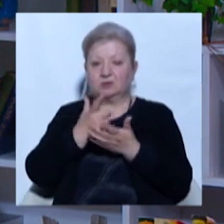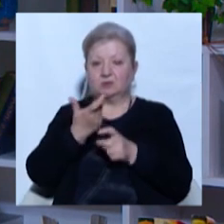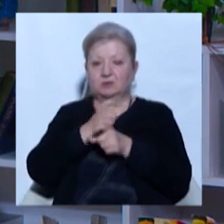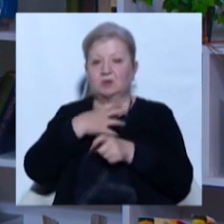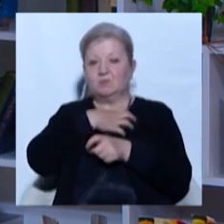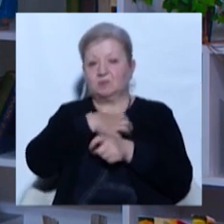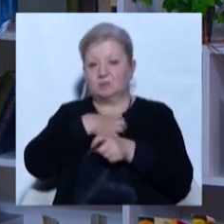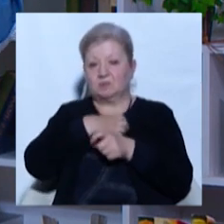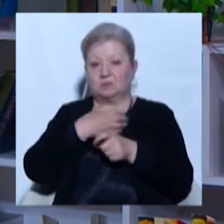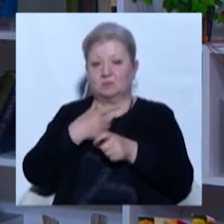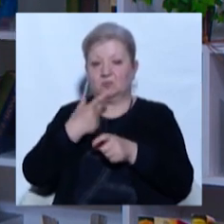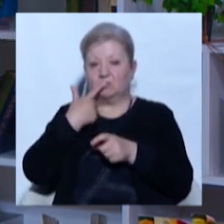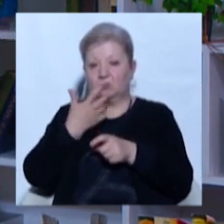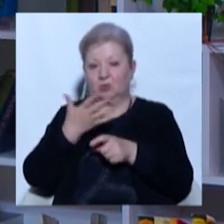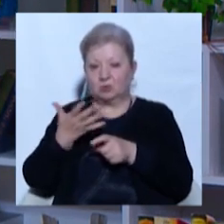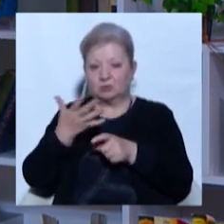პოლიტიკური მომენტი და